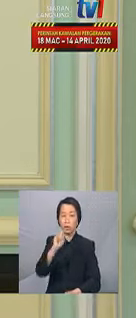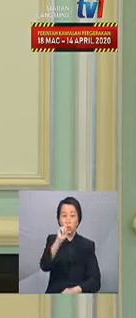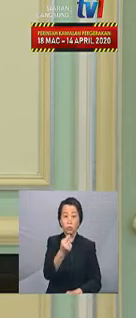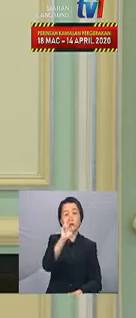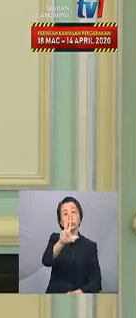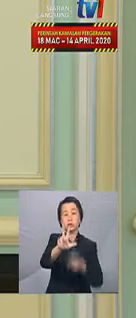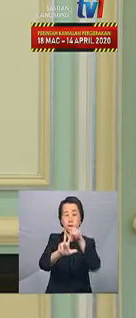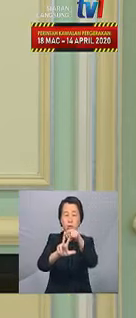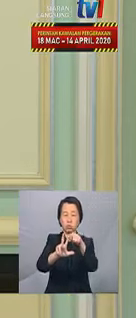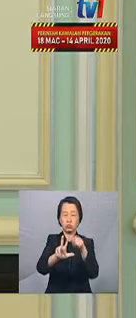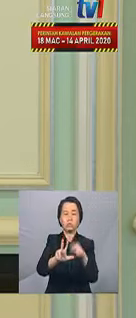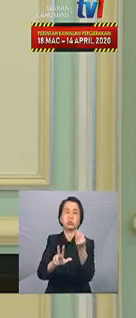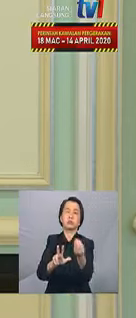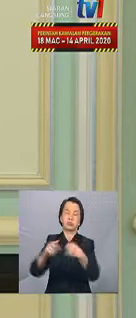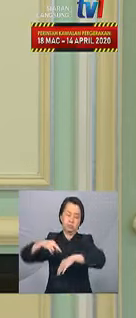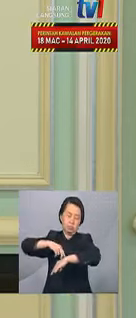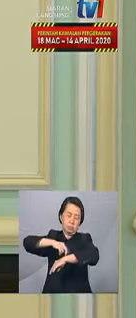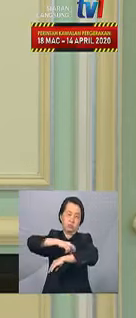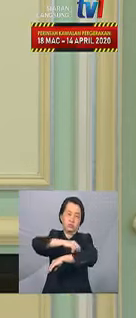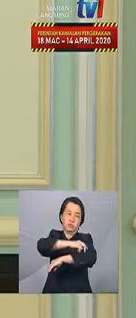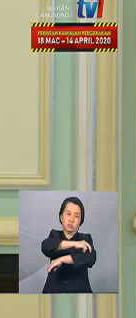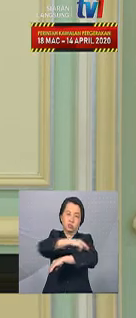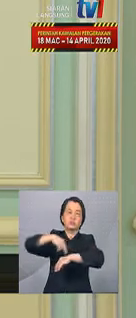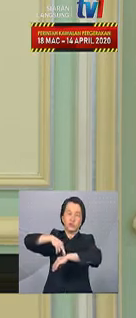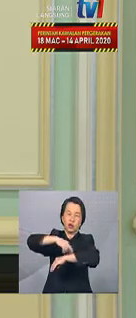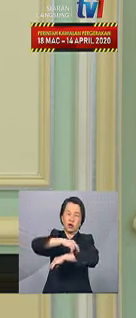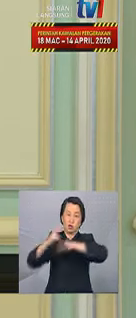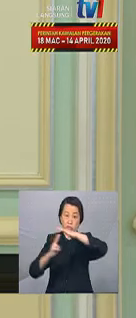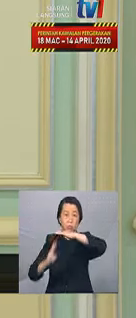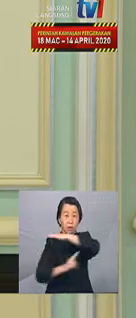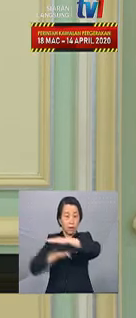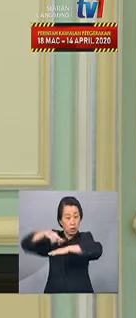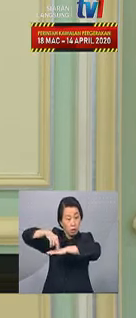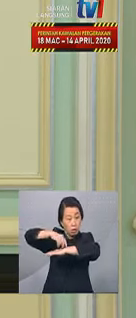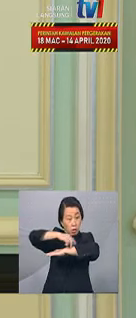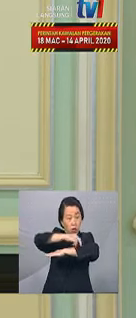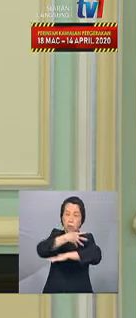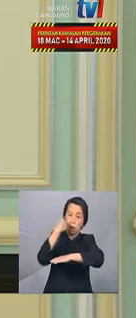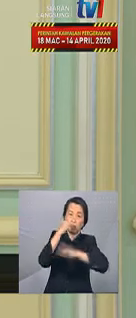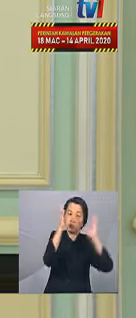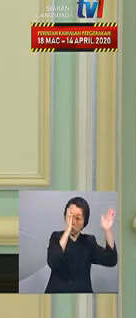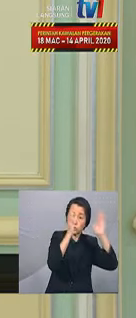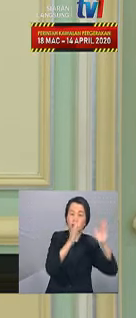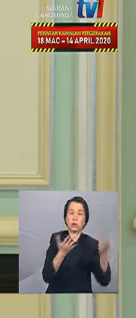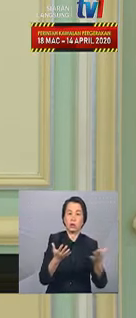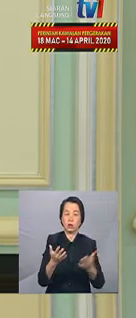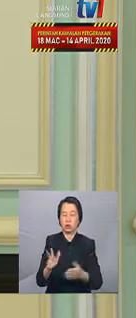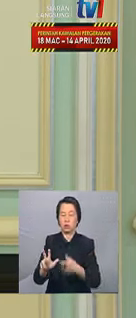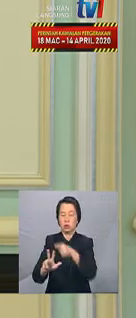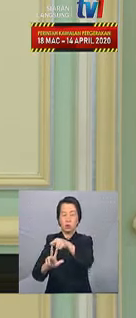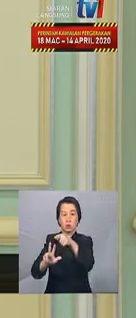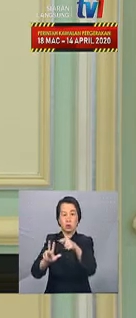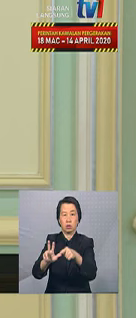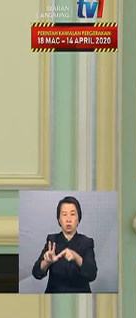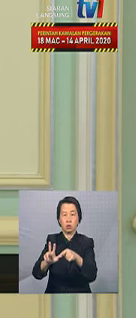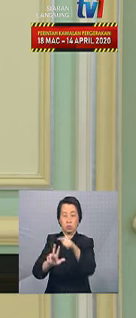sempadan. Ya. Dan arahan daripada kita adalah mereka tidak